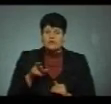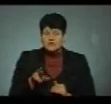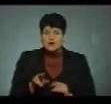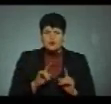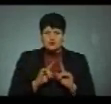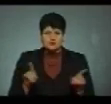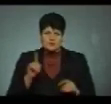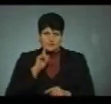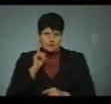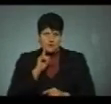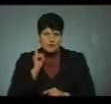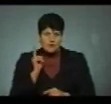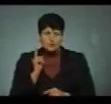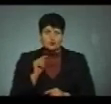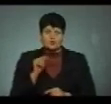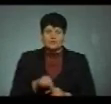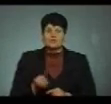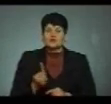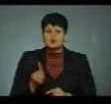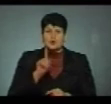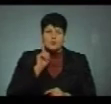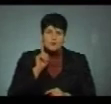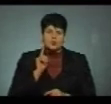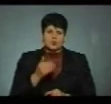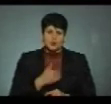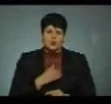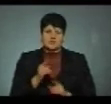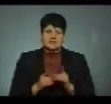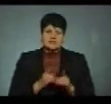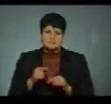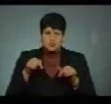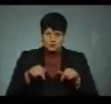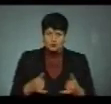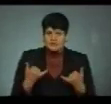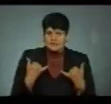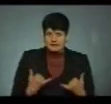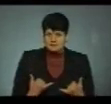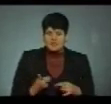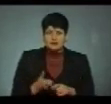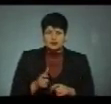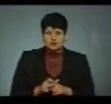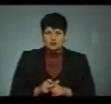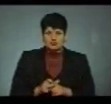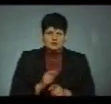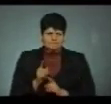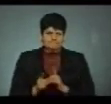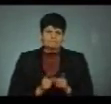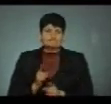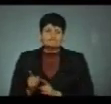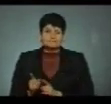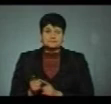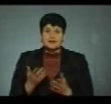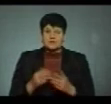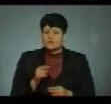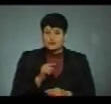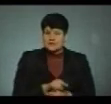в молоді. Тому що молодь, вона хоче змін тут і тепер, і дуже революційних, і швидких. І якщо вона